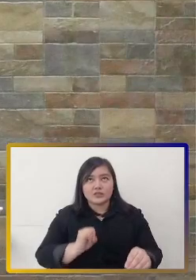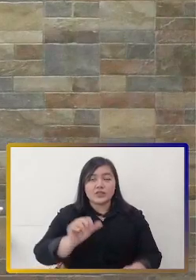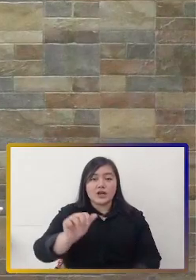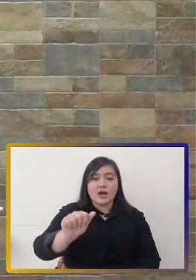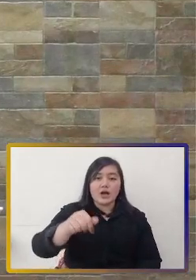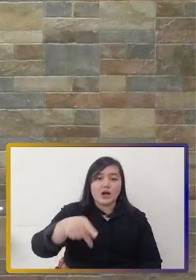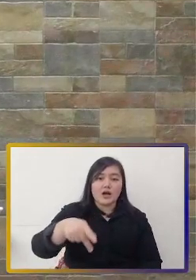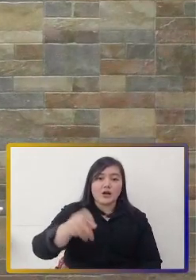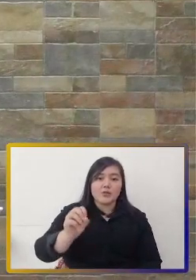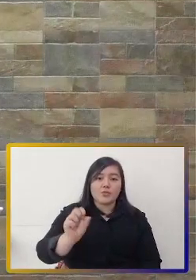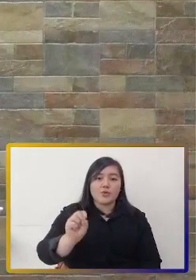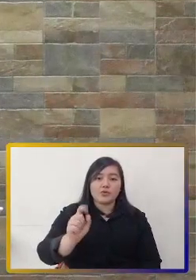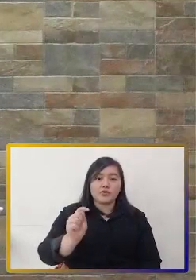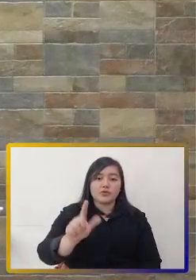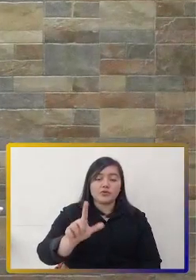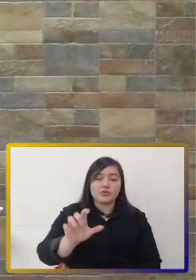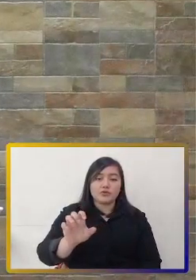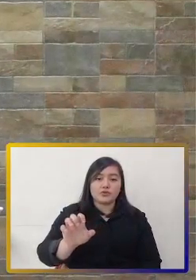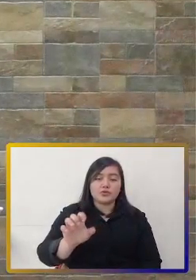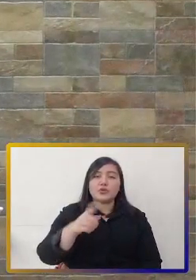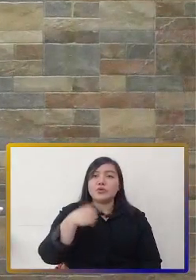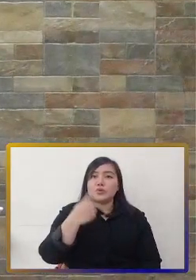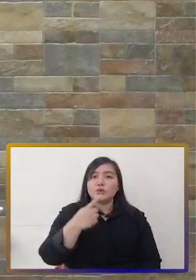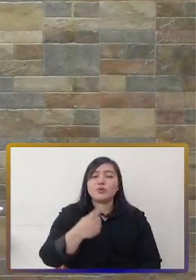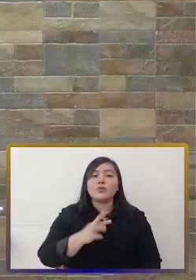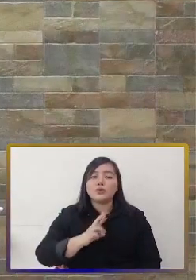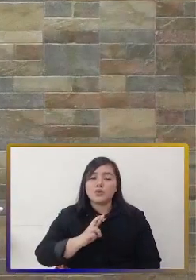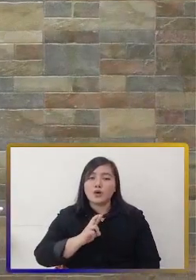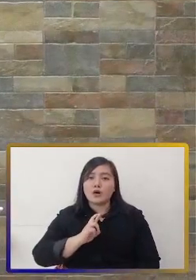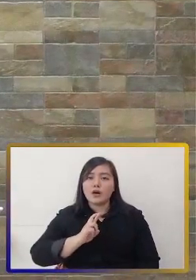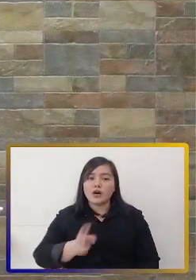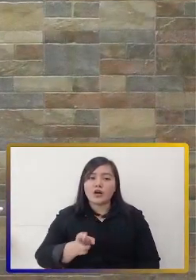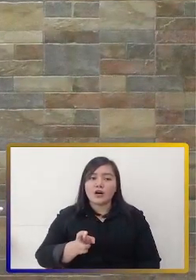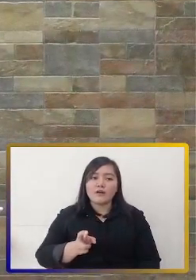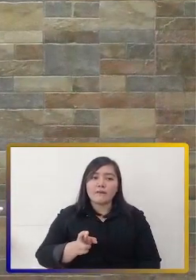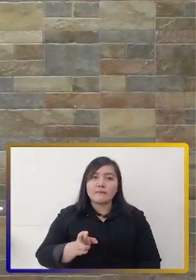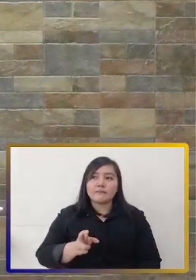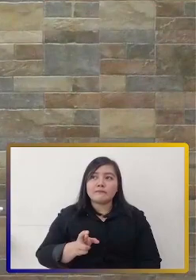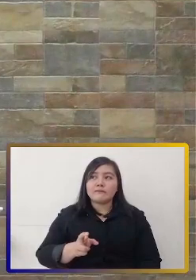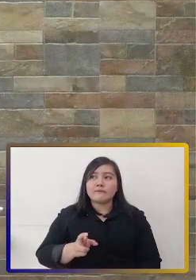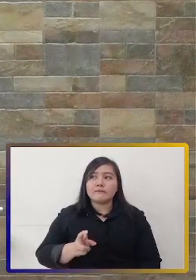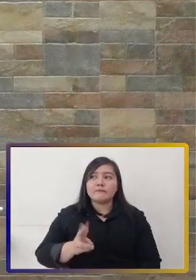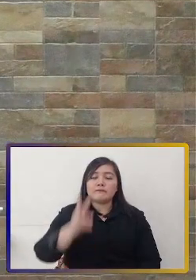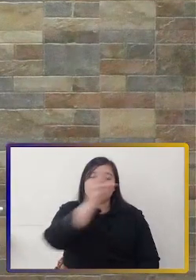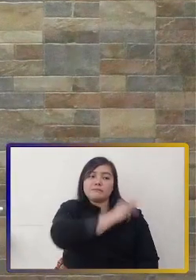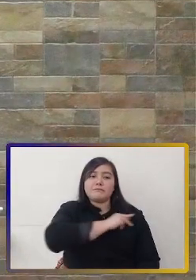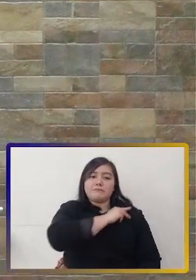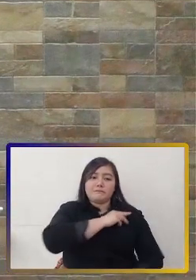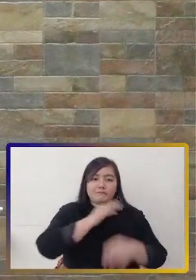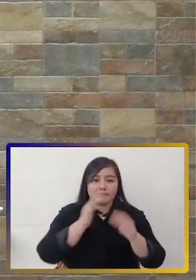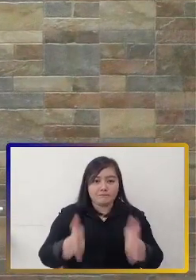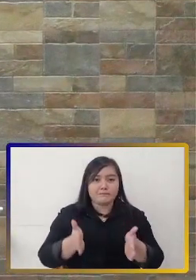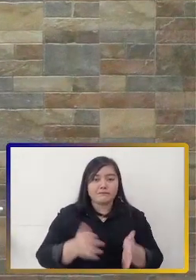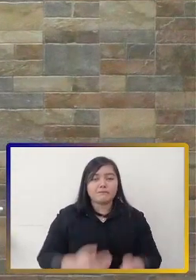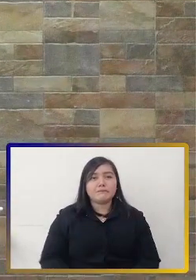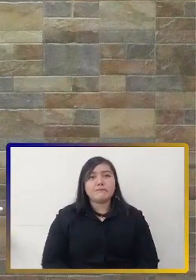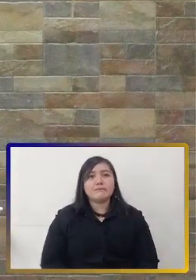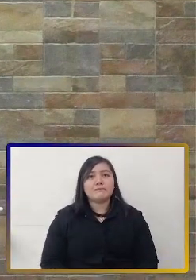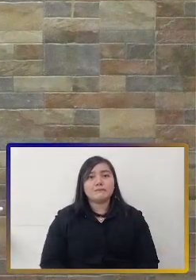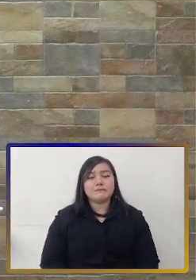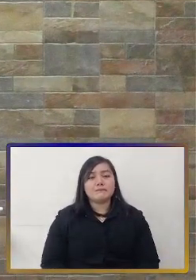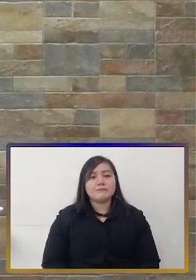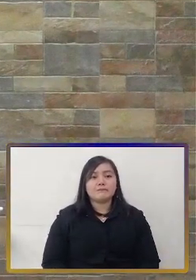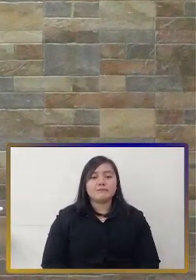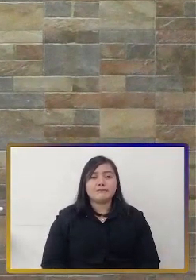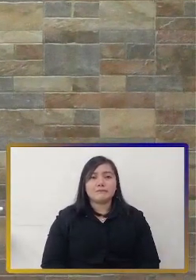sa basic connotation po niyan, sa word na po natin ngayon, ay yung tinatawag po na missionary. You see? Now,